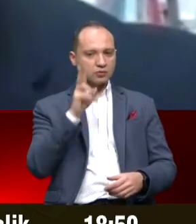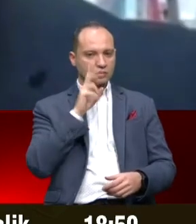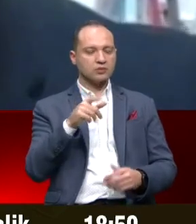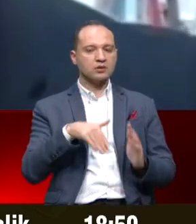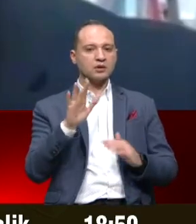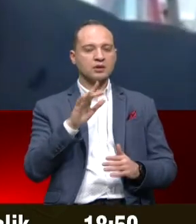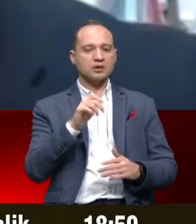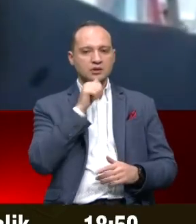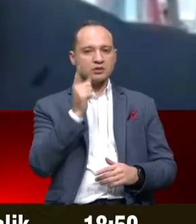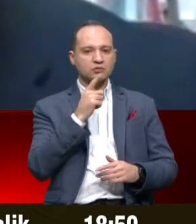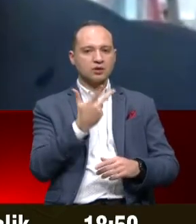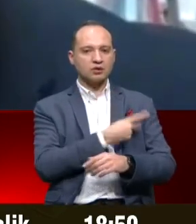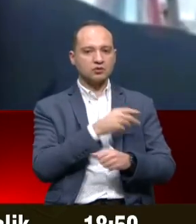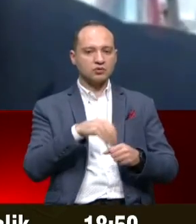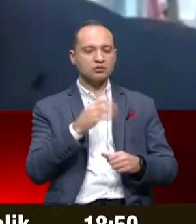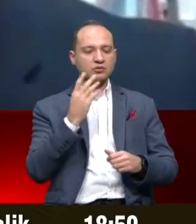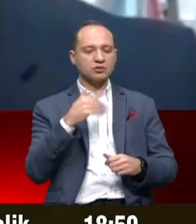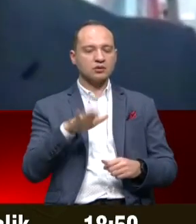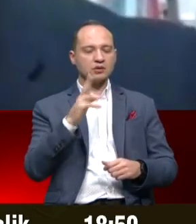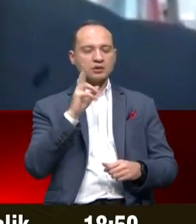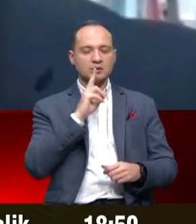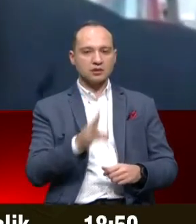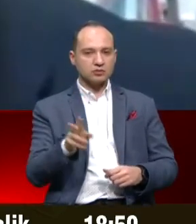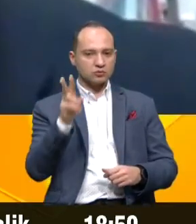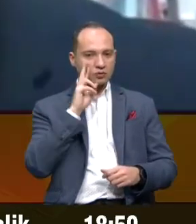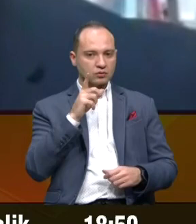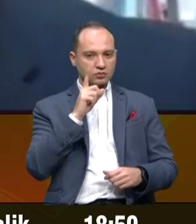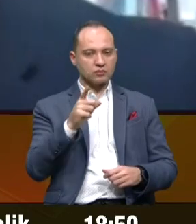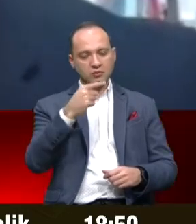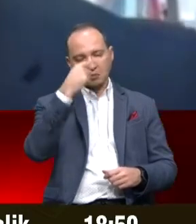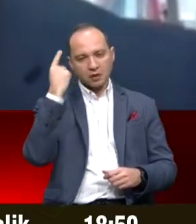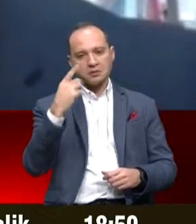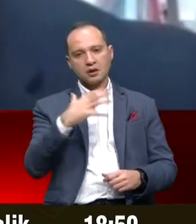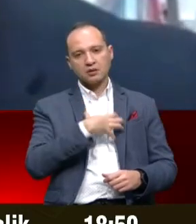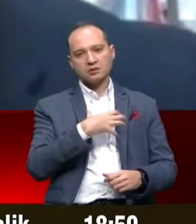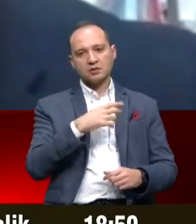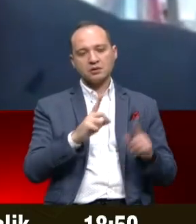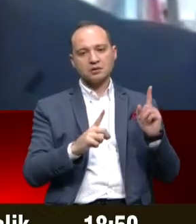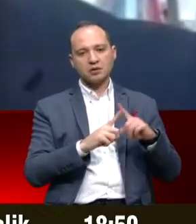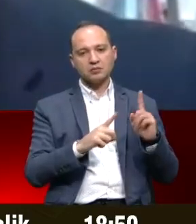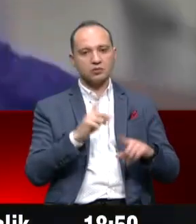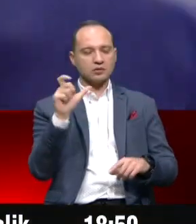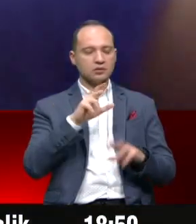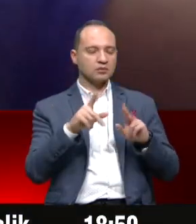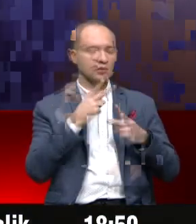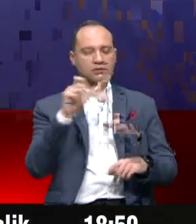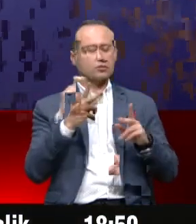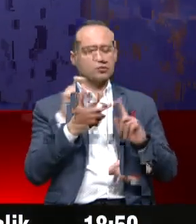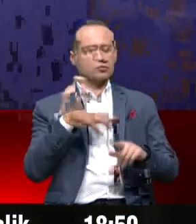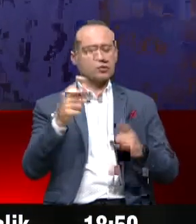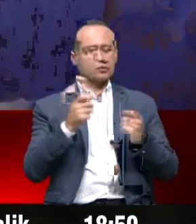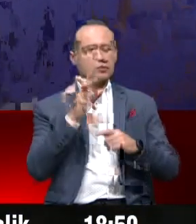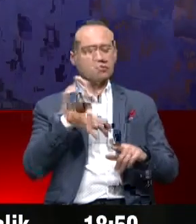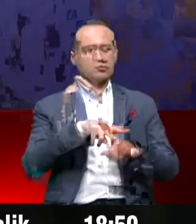sonuçlar değil hiçbir aşağı için kesin sonuçlar belki Haziran Temmuz gibi açıklanacak fazla